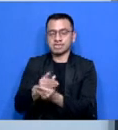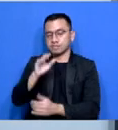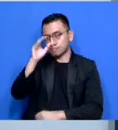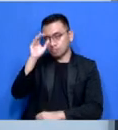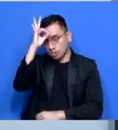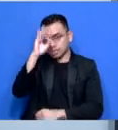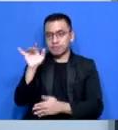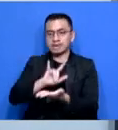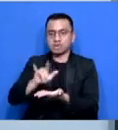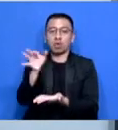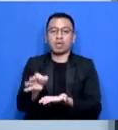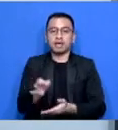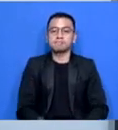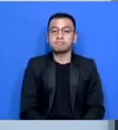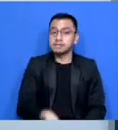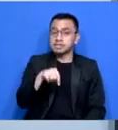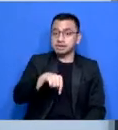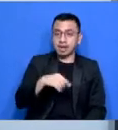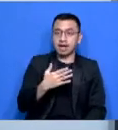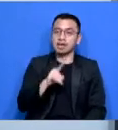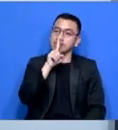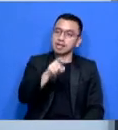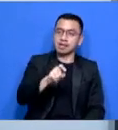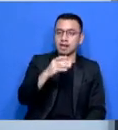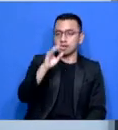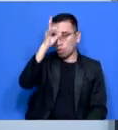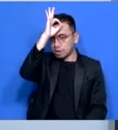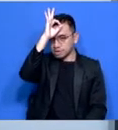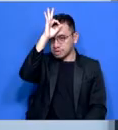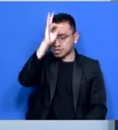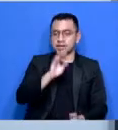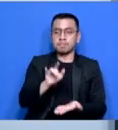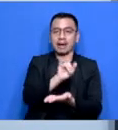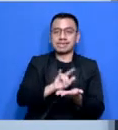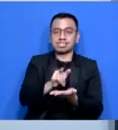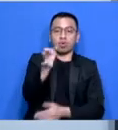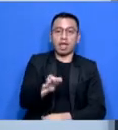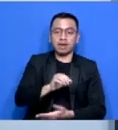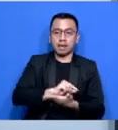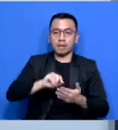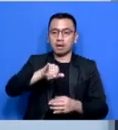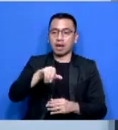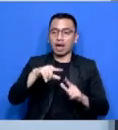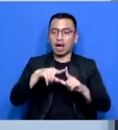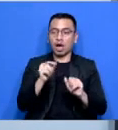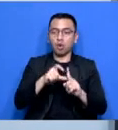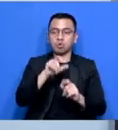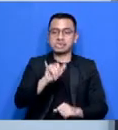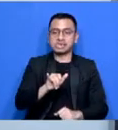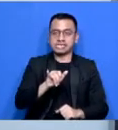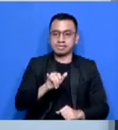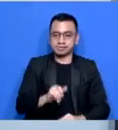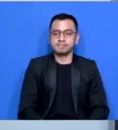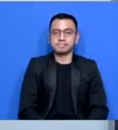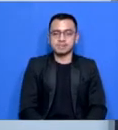lebih lengkapnya saudara kita tanyakan langsung kepada Kasat R krim Polres Metro Bekasi Kota Kompol Audi joiseoro yang telah bergabung bersama kami di Kompas